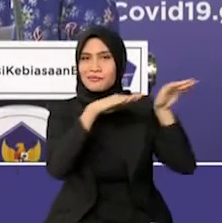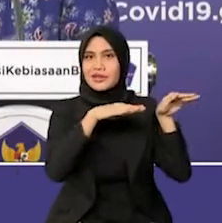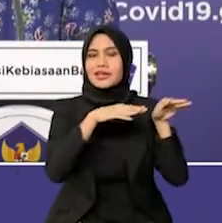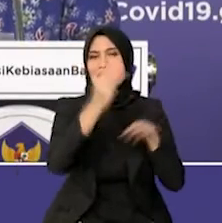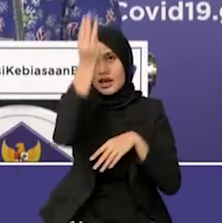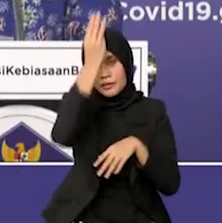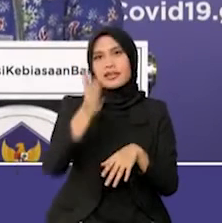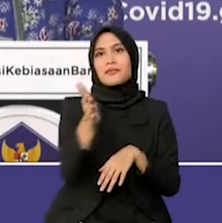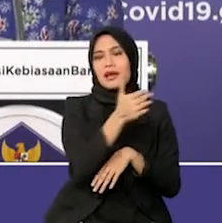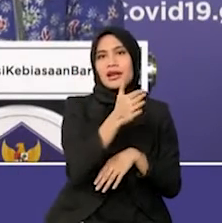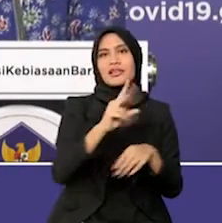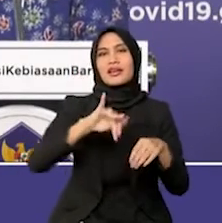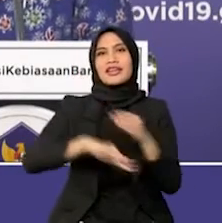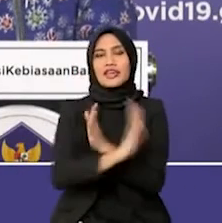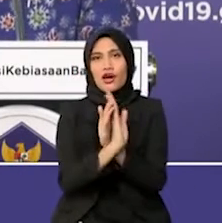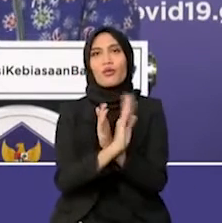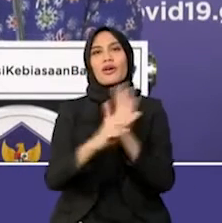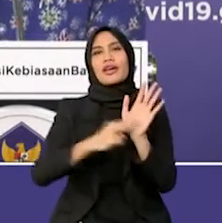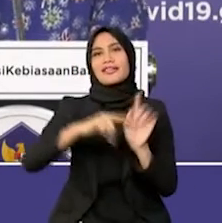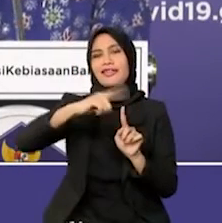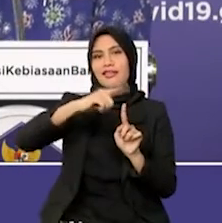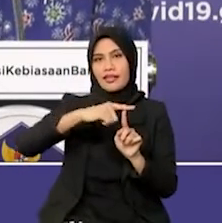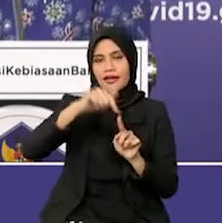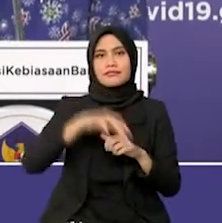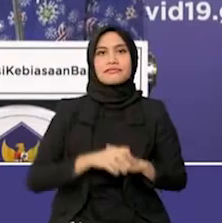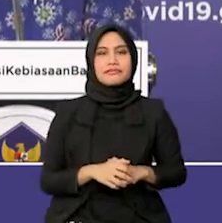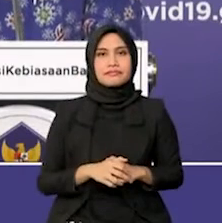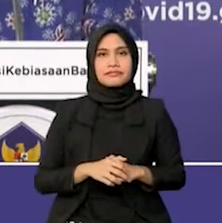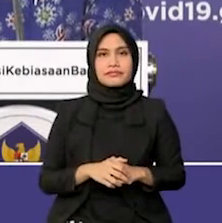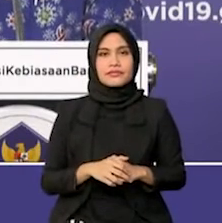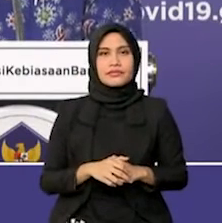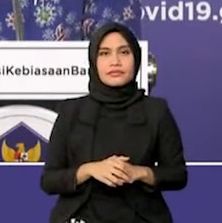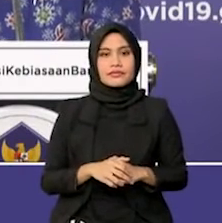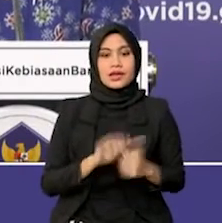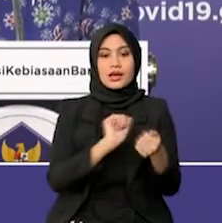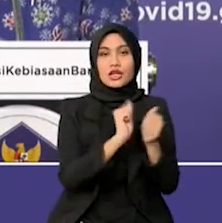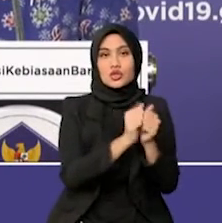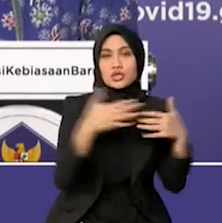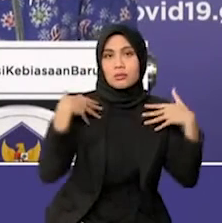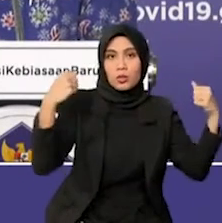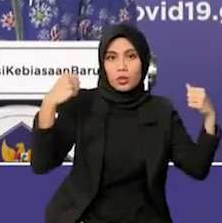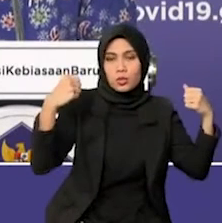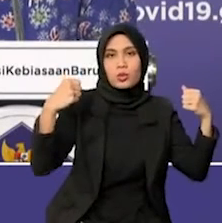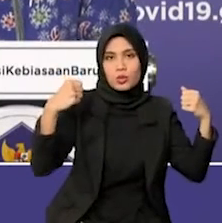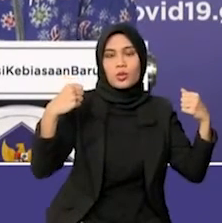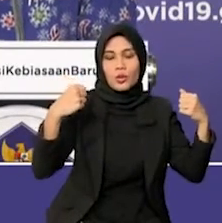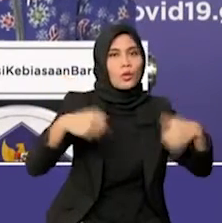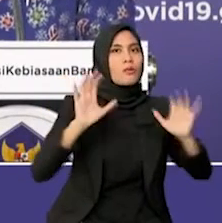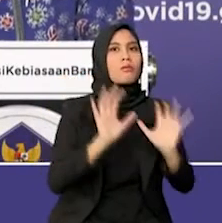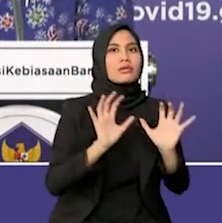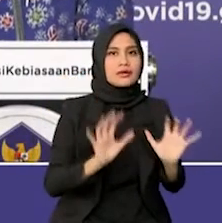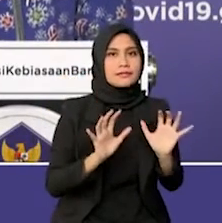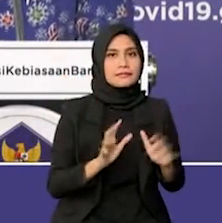di Kepulauan Riau Riau dan Nusa Tenggara Timur saudara-saudara kasus sembuh kita sudah